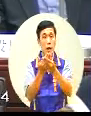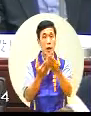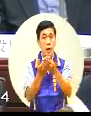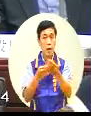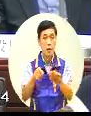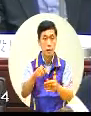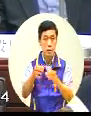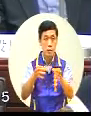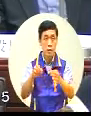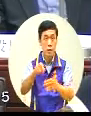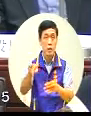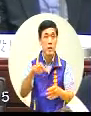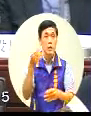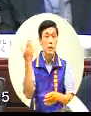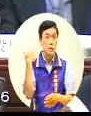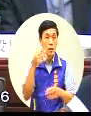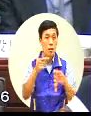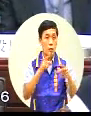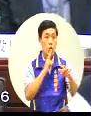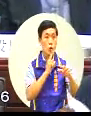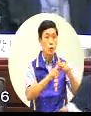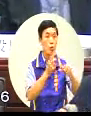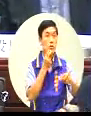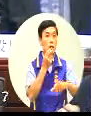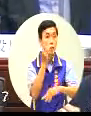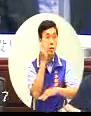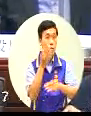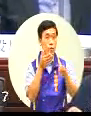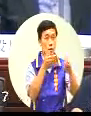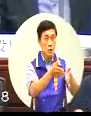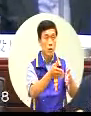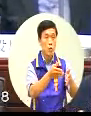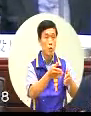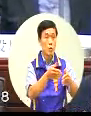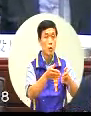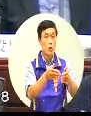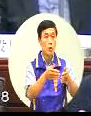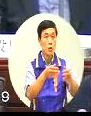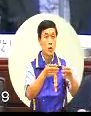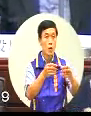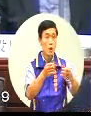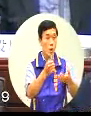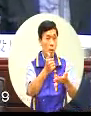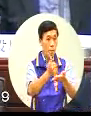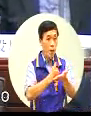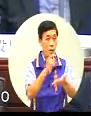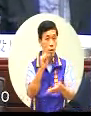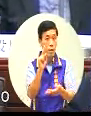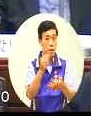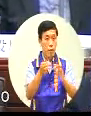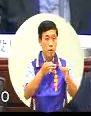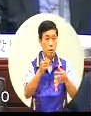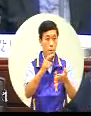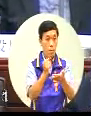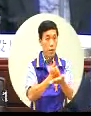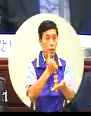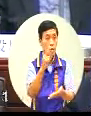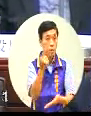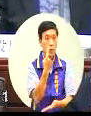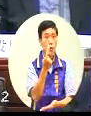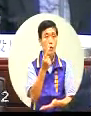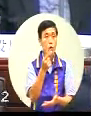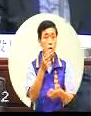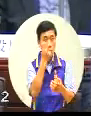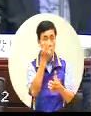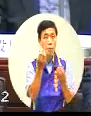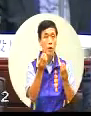央根本没有管这个进来的茶叶，这些从边境抽查，那现在变成你一定要订定标示，都是事后补强的作业，但